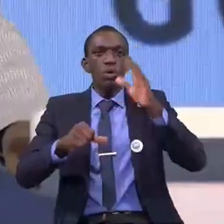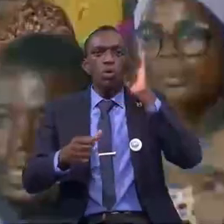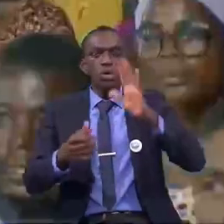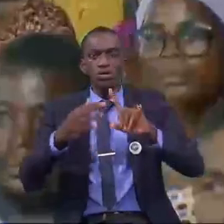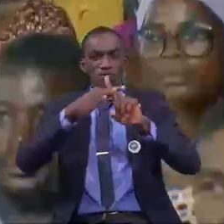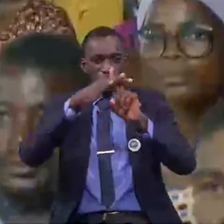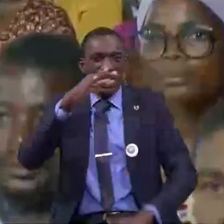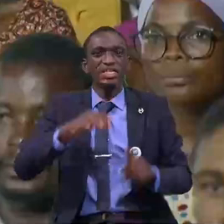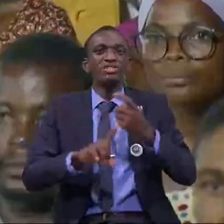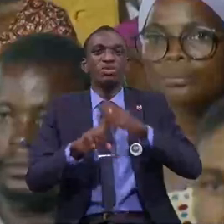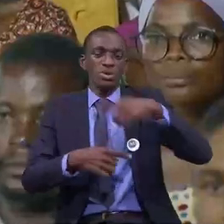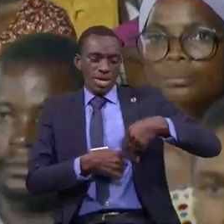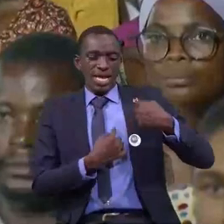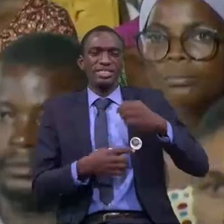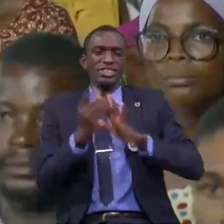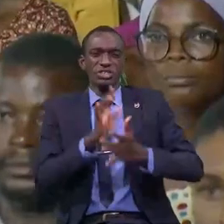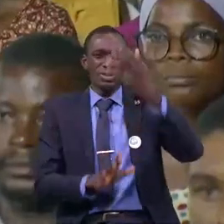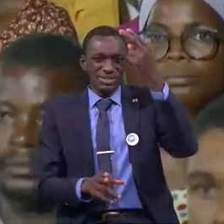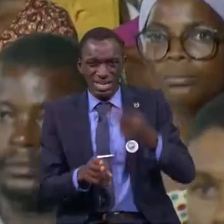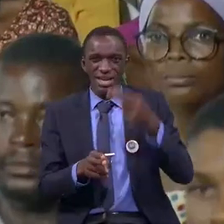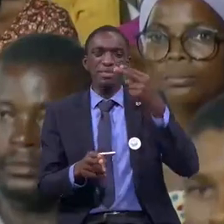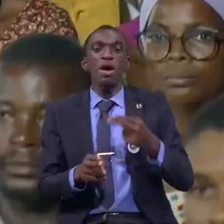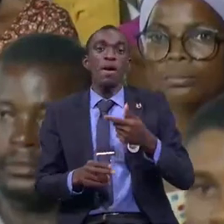Tout doute va disparaître de ta vie.